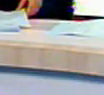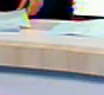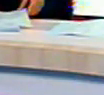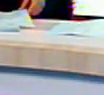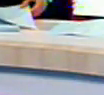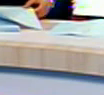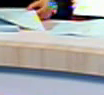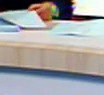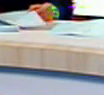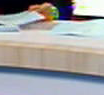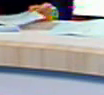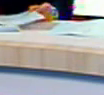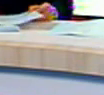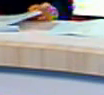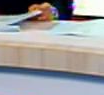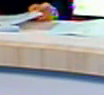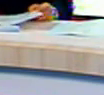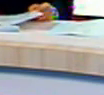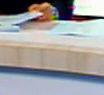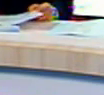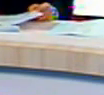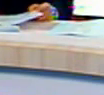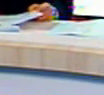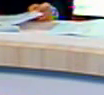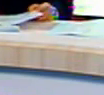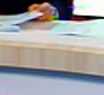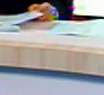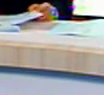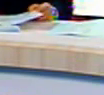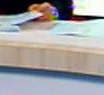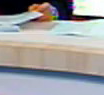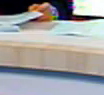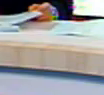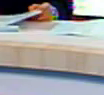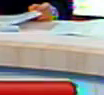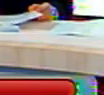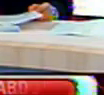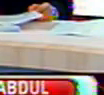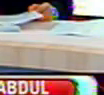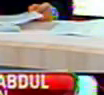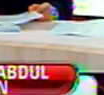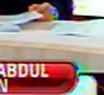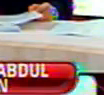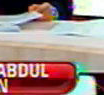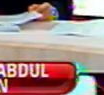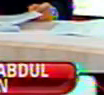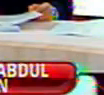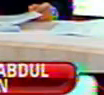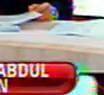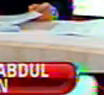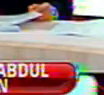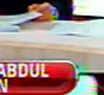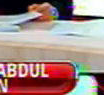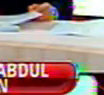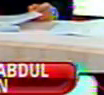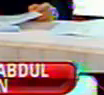Assalamualaikum dan salam satu Malaysia. Saya Khairul Azwan Arba. Dan saya Nur Ashikin Abdul Rahman. Pelan catuan bekalan air peringkat pertama, ketiga dan keempat